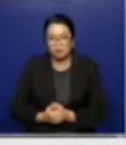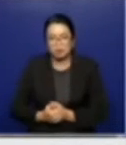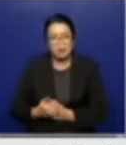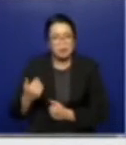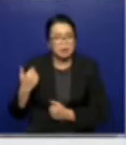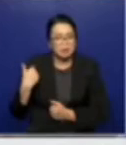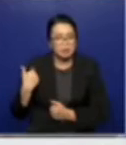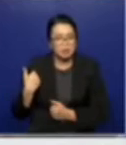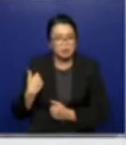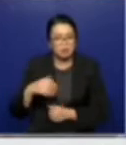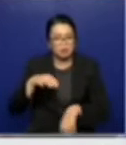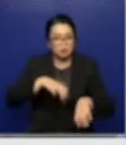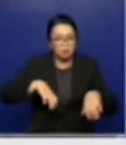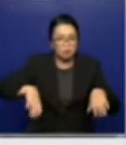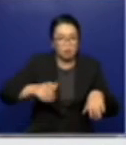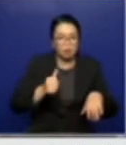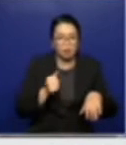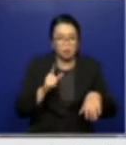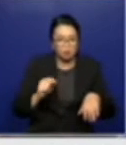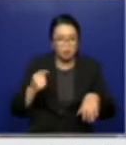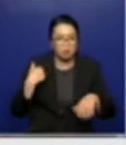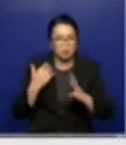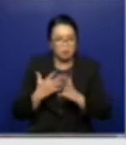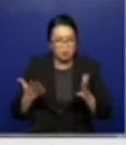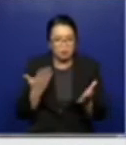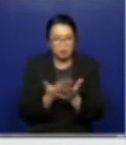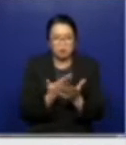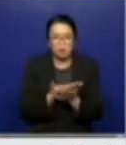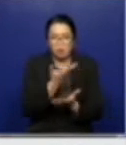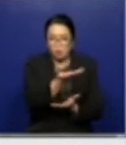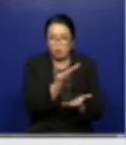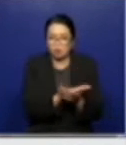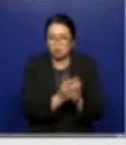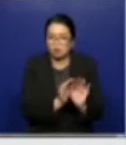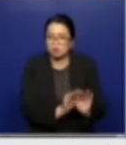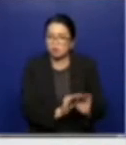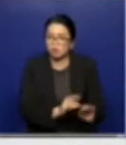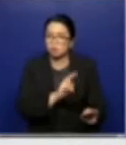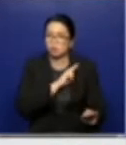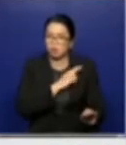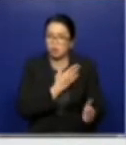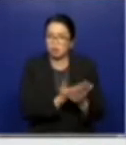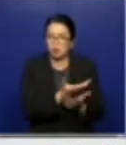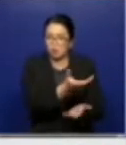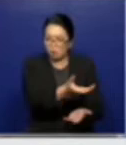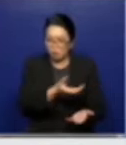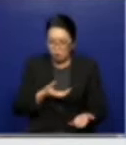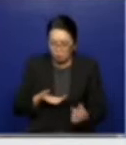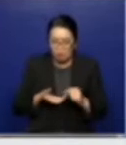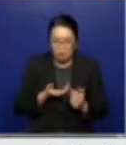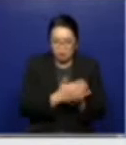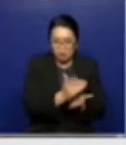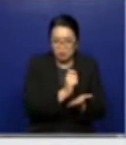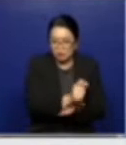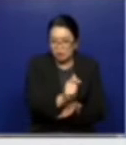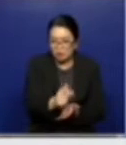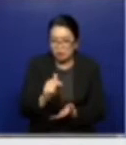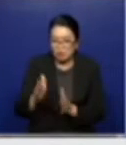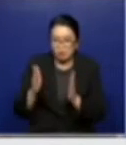ท้องถิ่นอีกจำนวนมากที่ขอใช้เงินสะสมของตนเองจ่ายเงินเดือนพนักงานเ